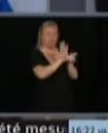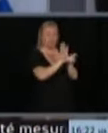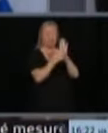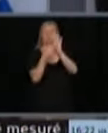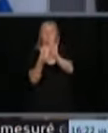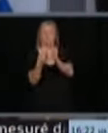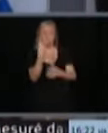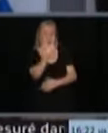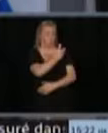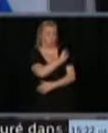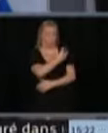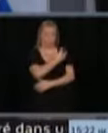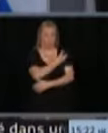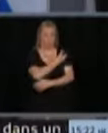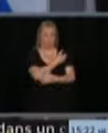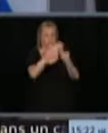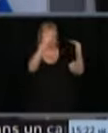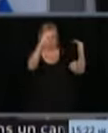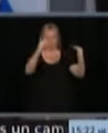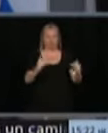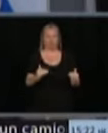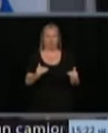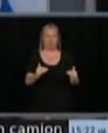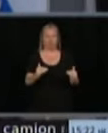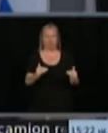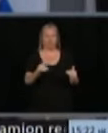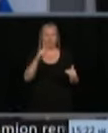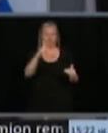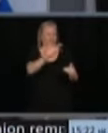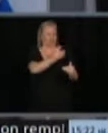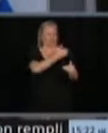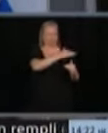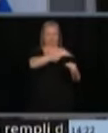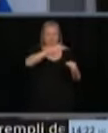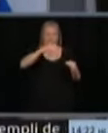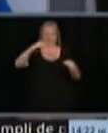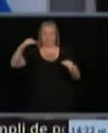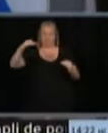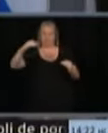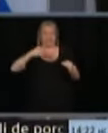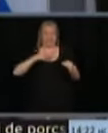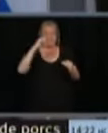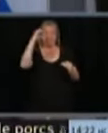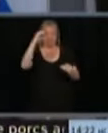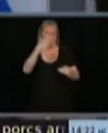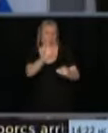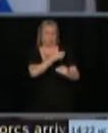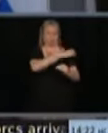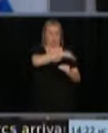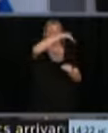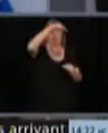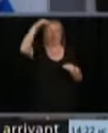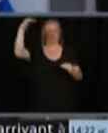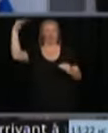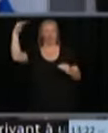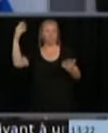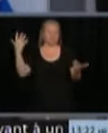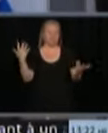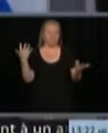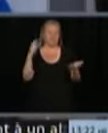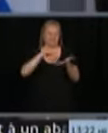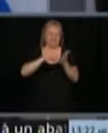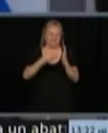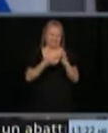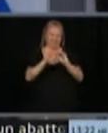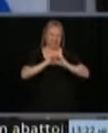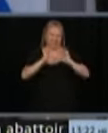bas. Une dose, c'est au milieu, puis pas de dose du tout, c'est en haut. Donc, ça demeure, faites attention à l'interprétation de ces